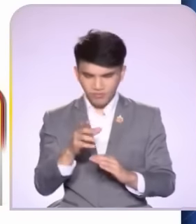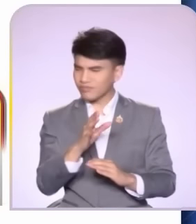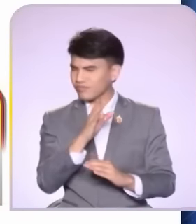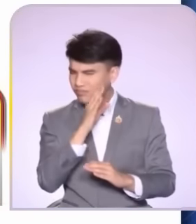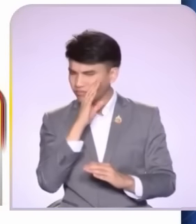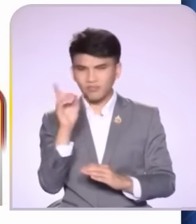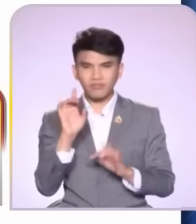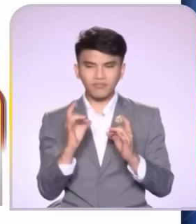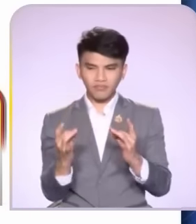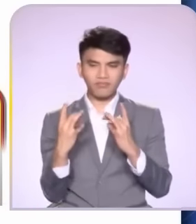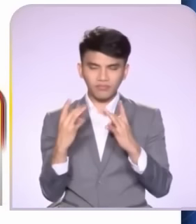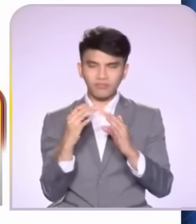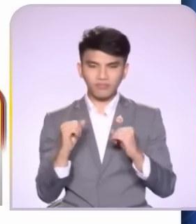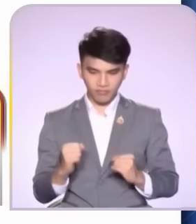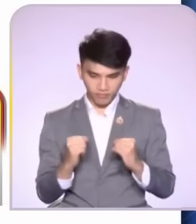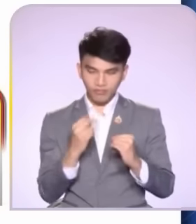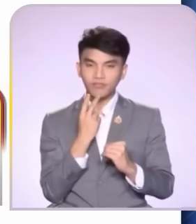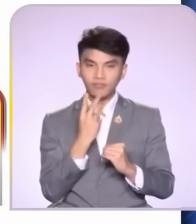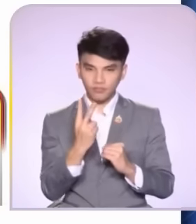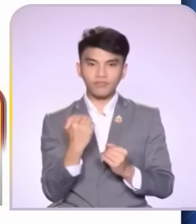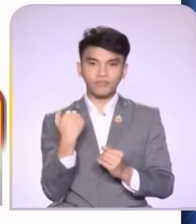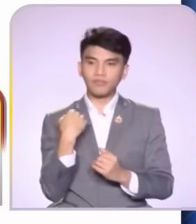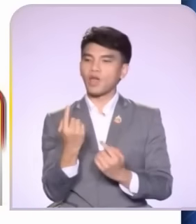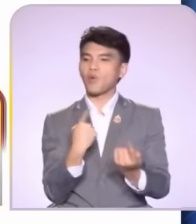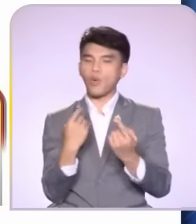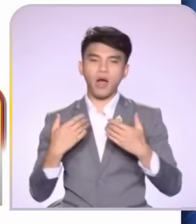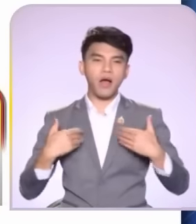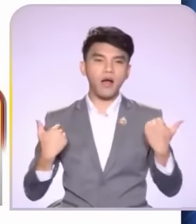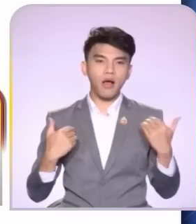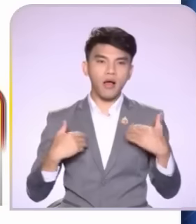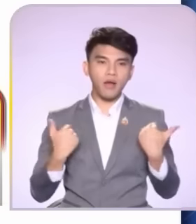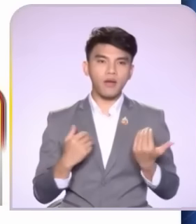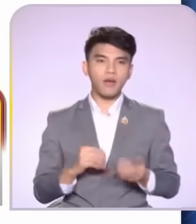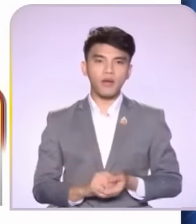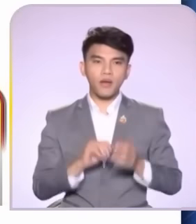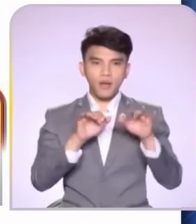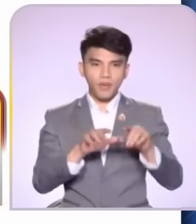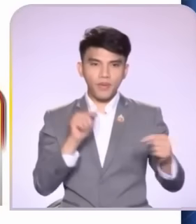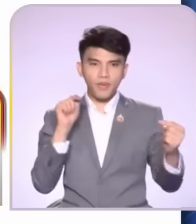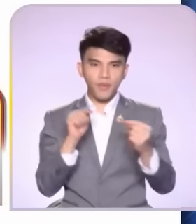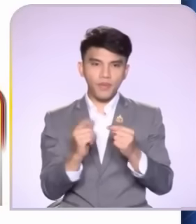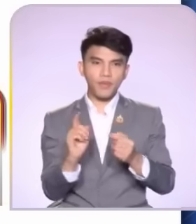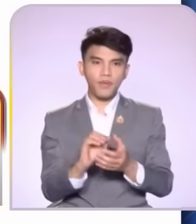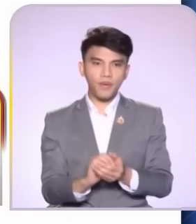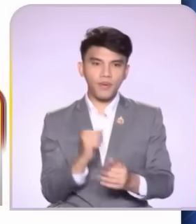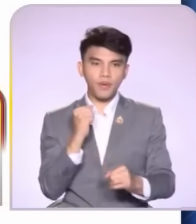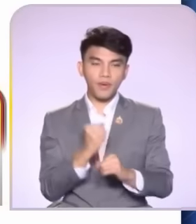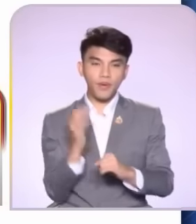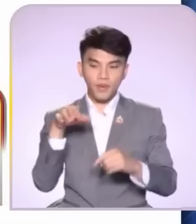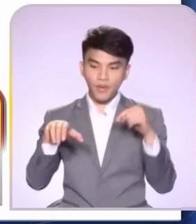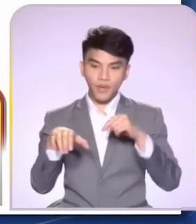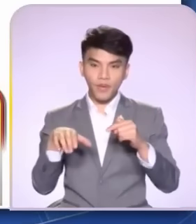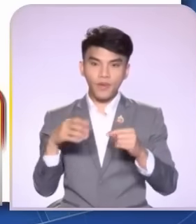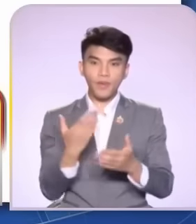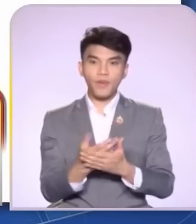ไหนเป็นการกลั่นแกล้งใส่ความปลุกปั่นบ้างก็ด่าเอามันเอาสะใจโดยมีข้อมูลถึงขั้นที่ว่าทำธุรกิจกับบริษัทของ